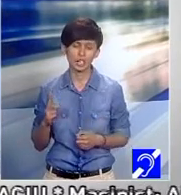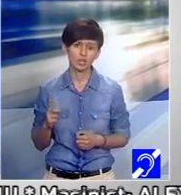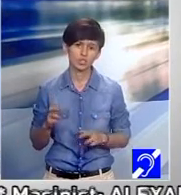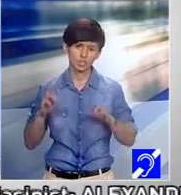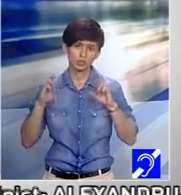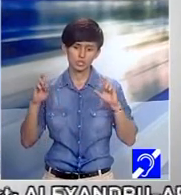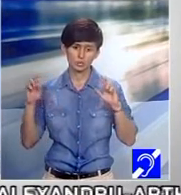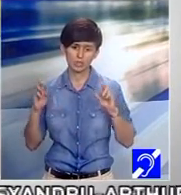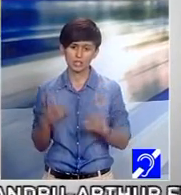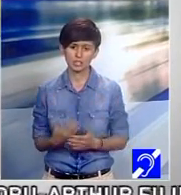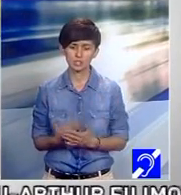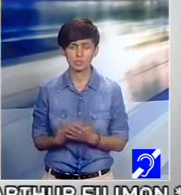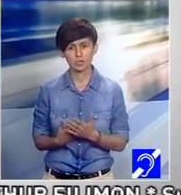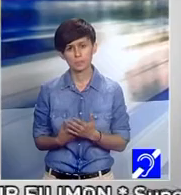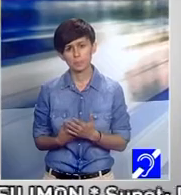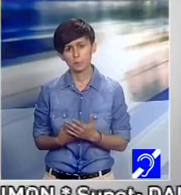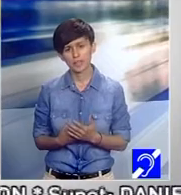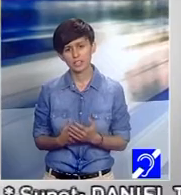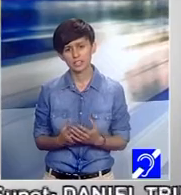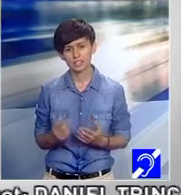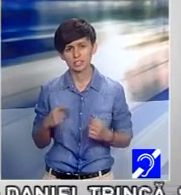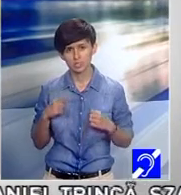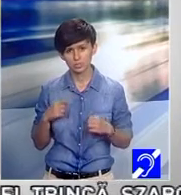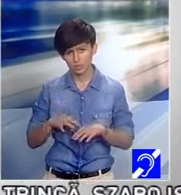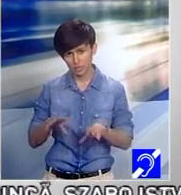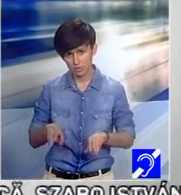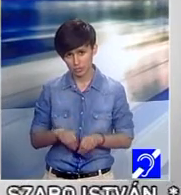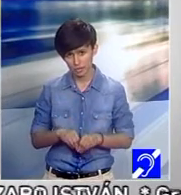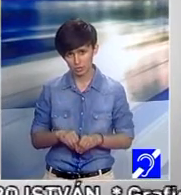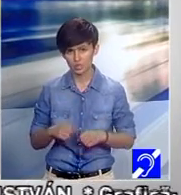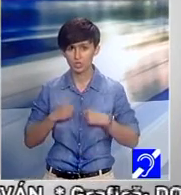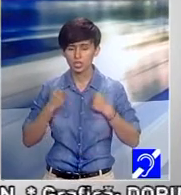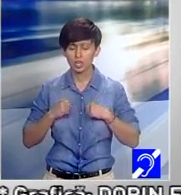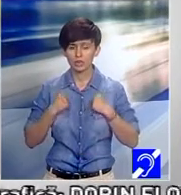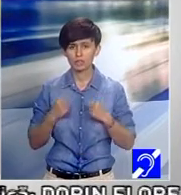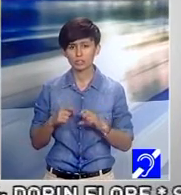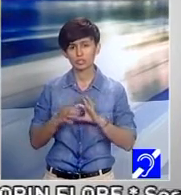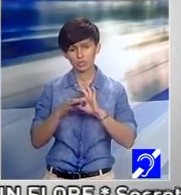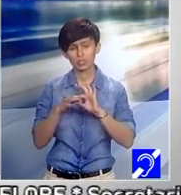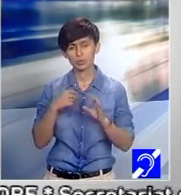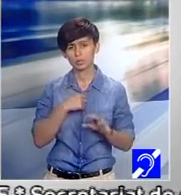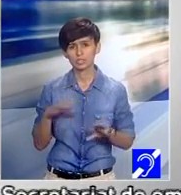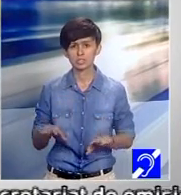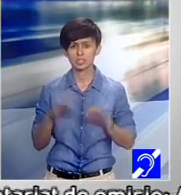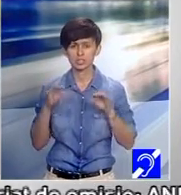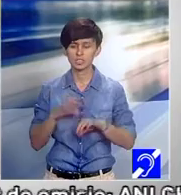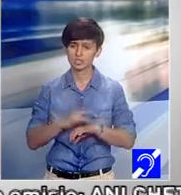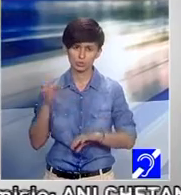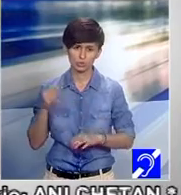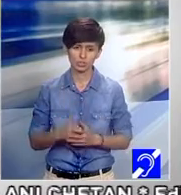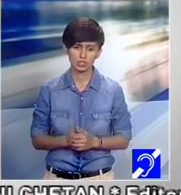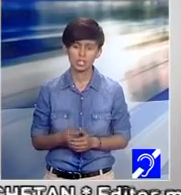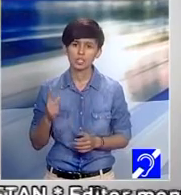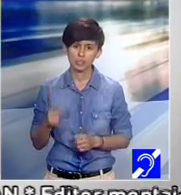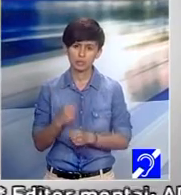același timp, că atâta vreme cât ne unim eforturile și cât ne punem la masa colaborării, se pot găsi și soluție, cât se poate de clar că trebuie